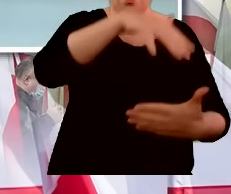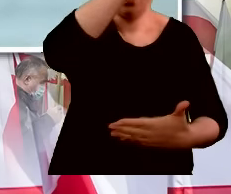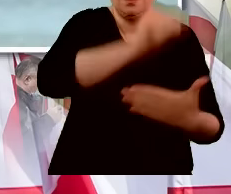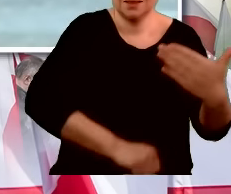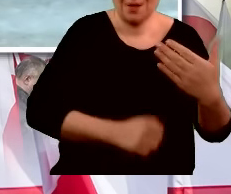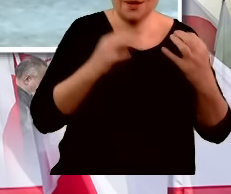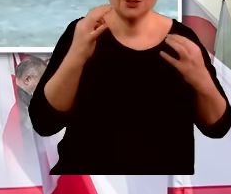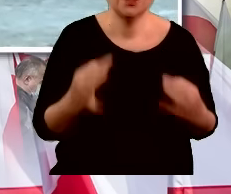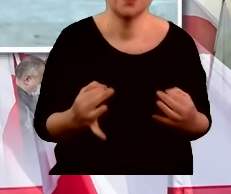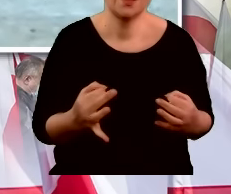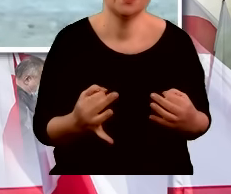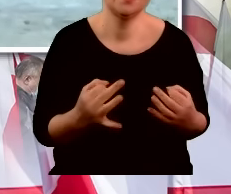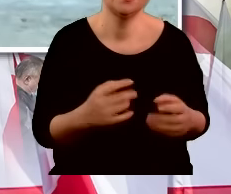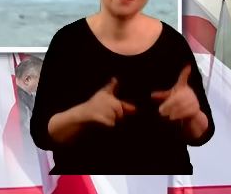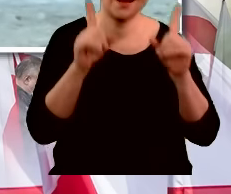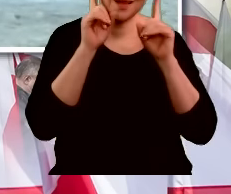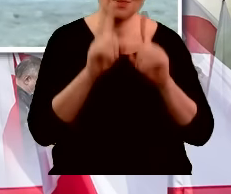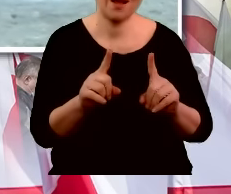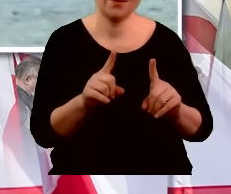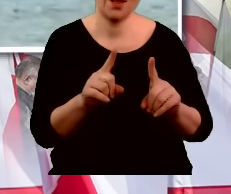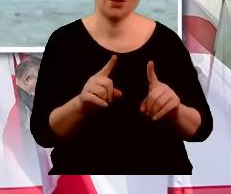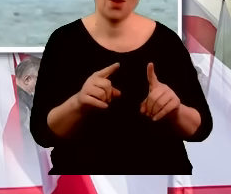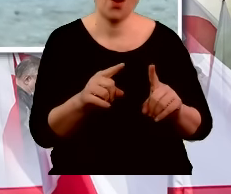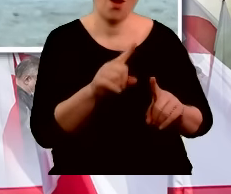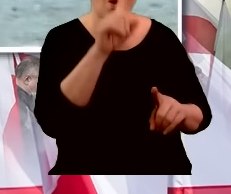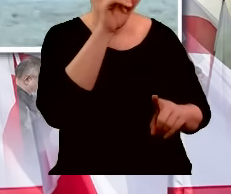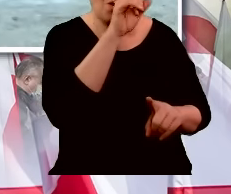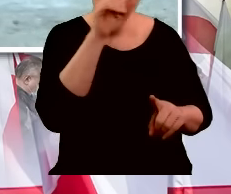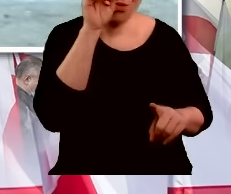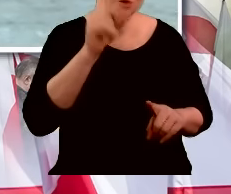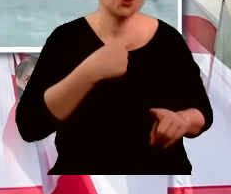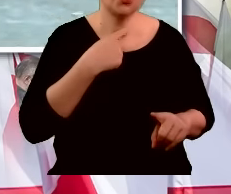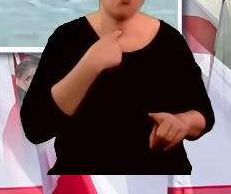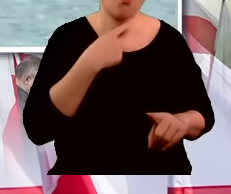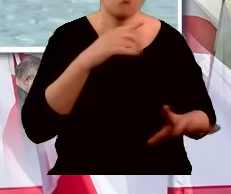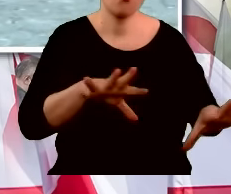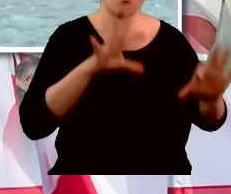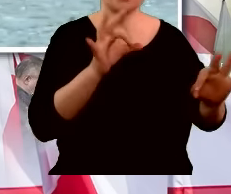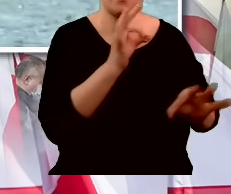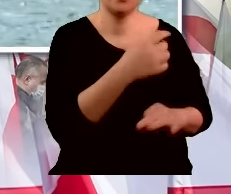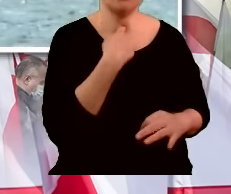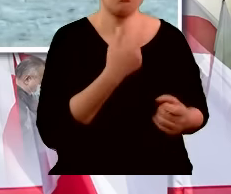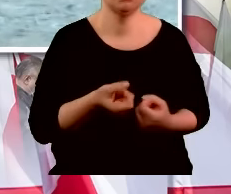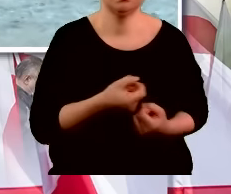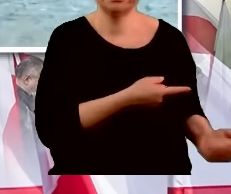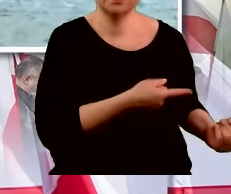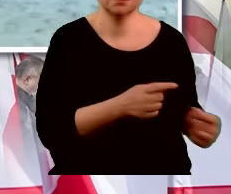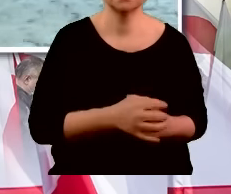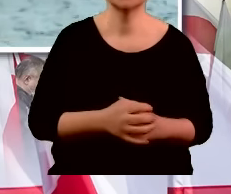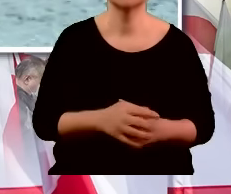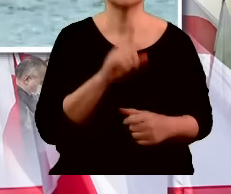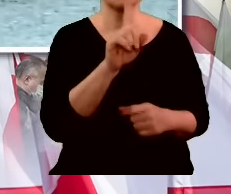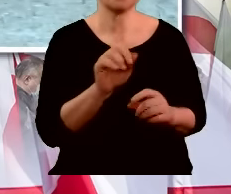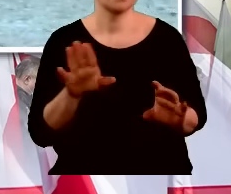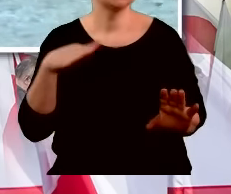przecież tak naprawdę wyrzucamy do kosza głosy tych wyborców, którzy na nich głosowali. Ale panie doktorze, druga strona, ja tutaj trochę